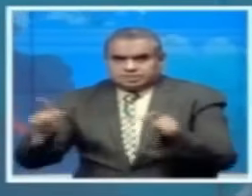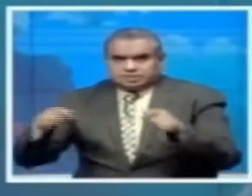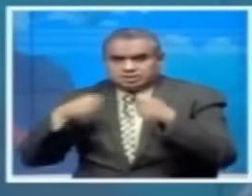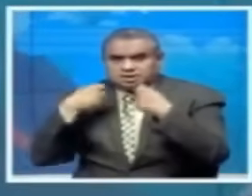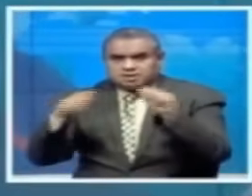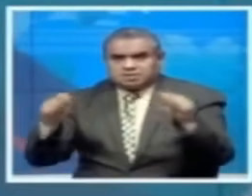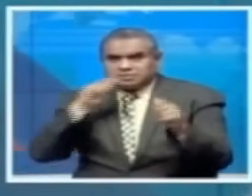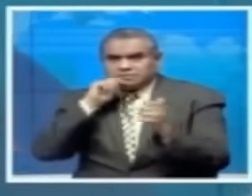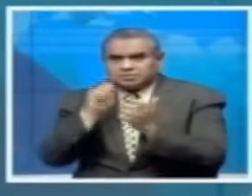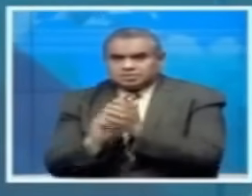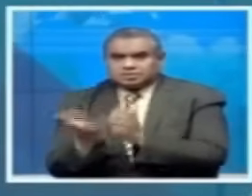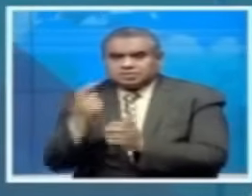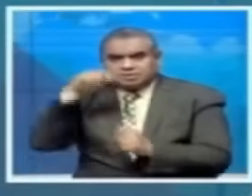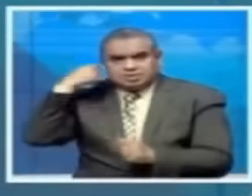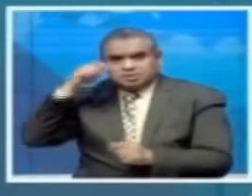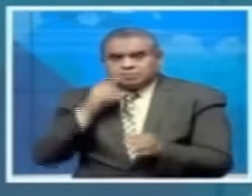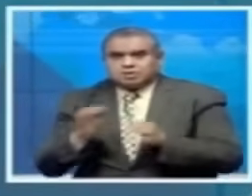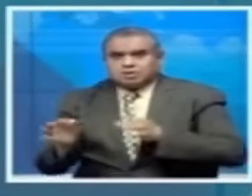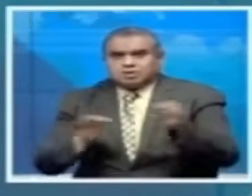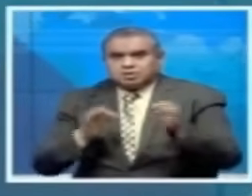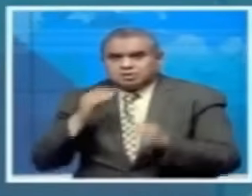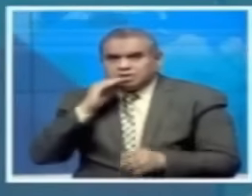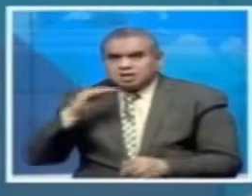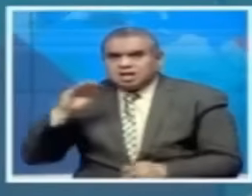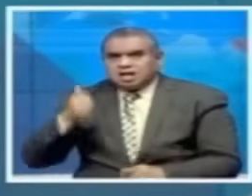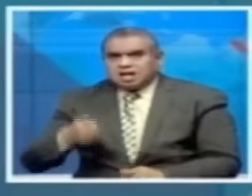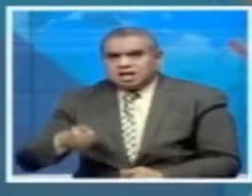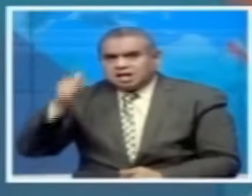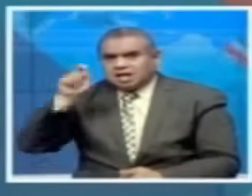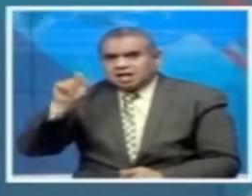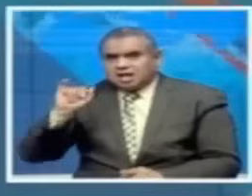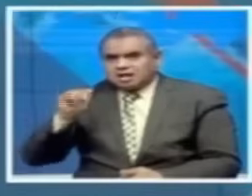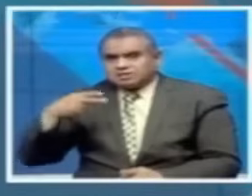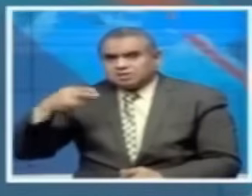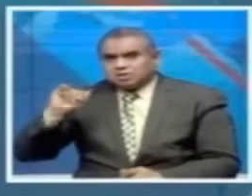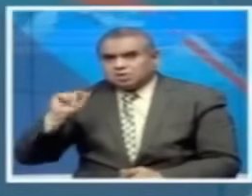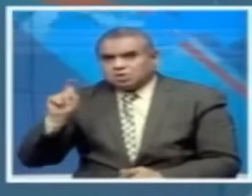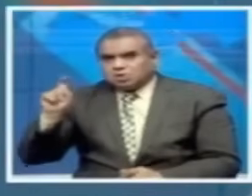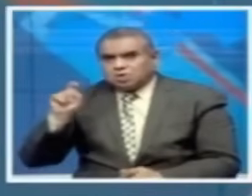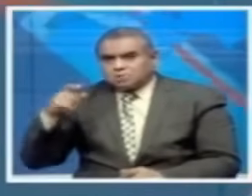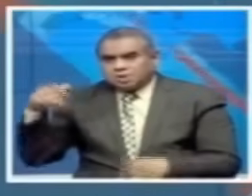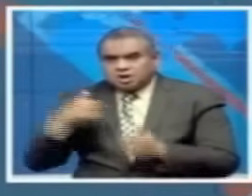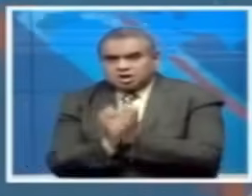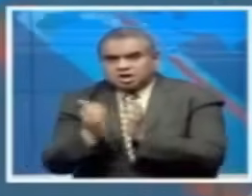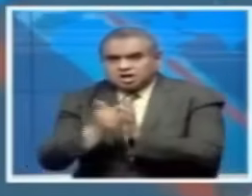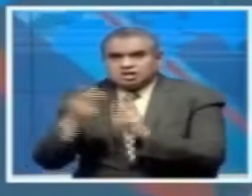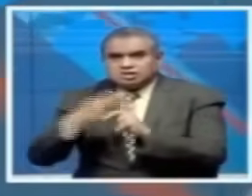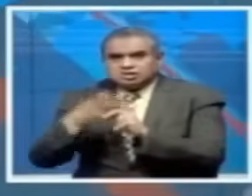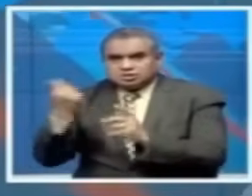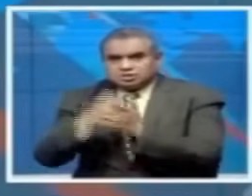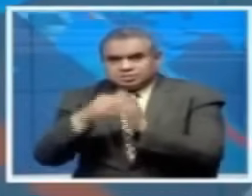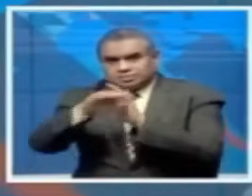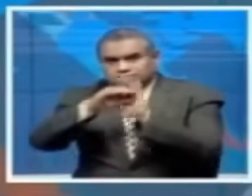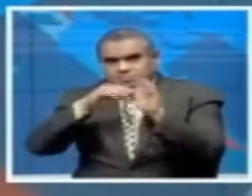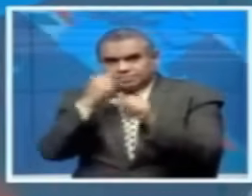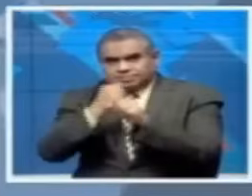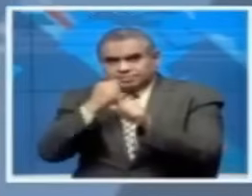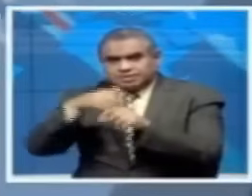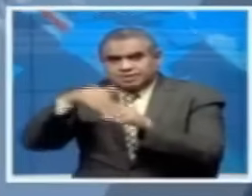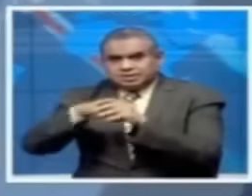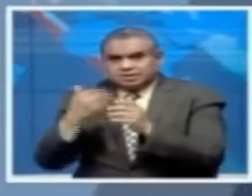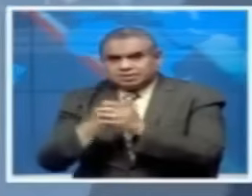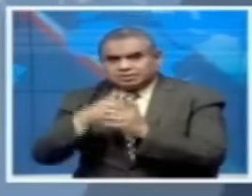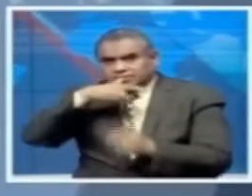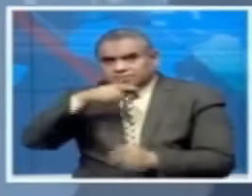الصفحة الرسمية للمرشح الرئاسي المهندس حازم عمر رئيس حزب الشعب الجمهوري، نشرت جانبا من برنامجه الانتخابي،